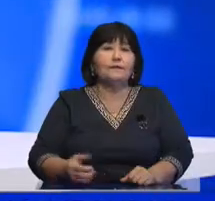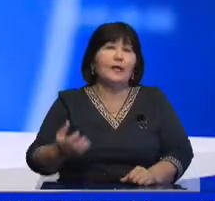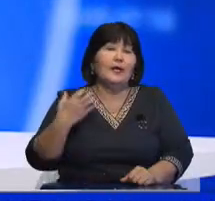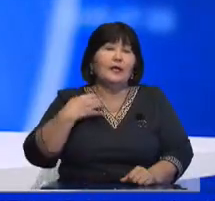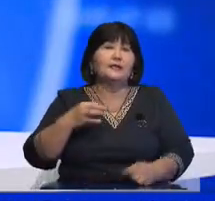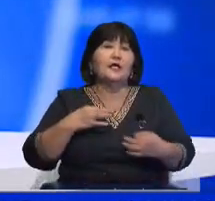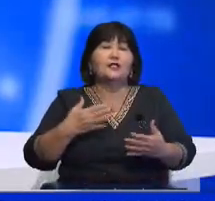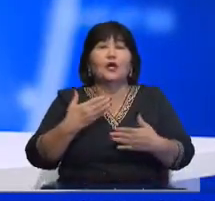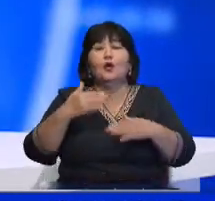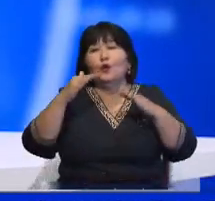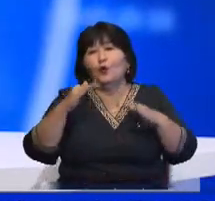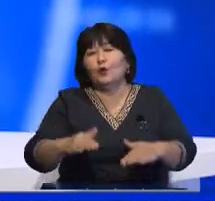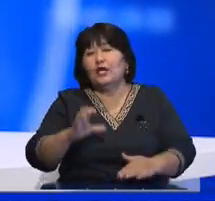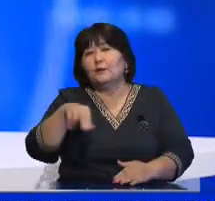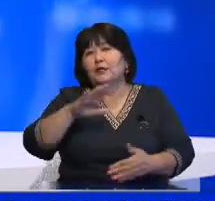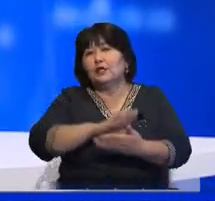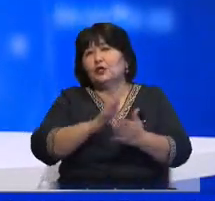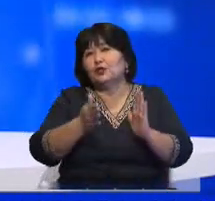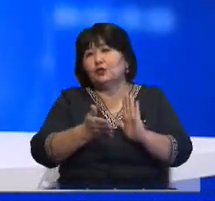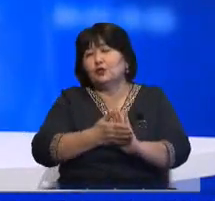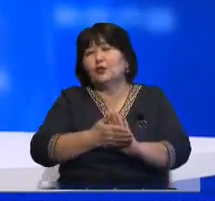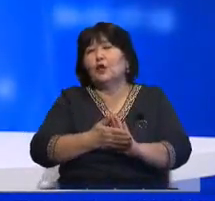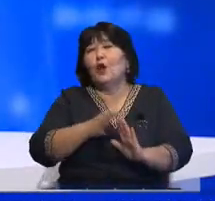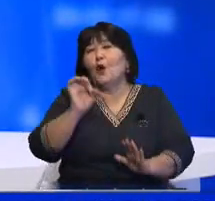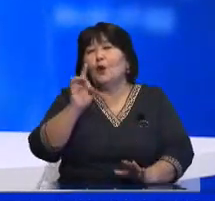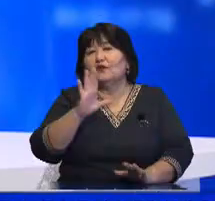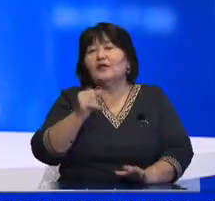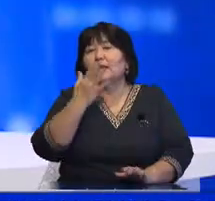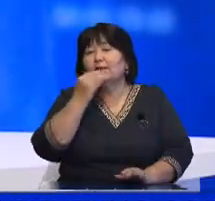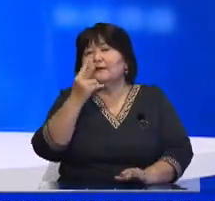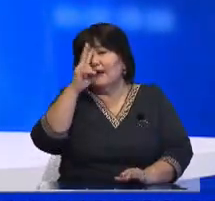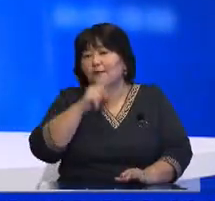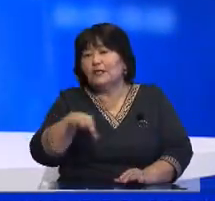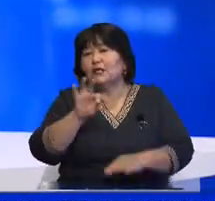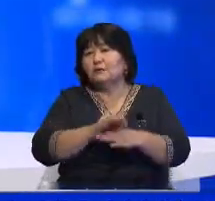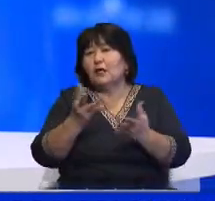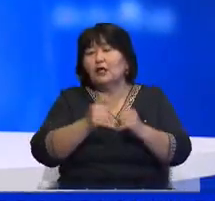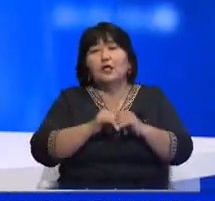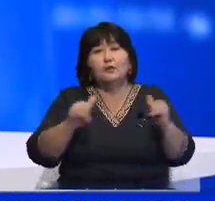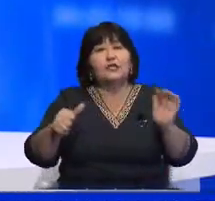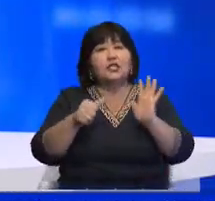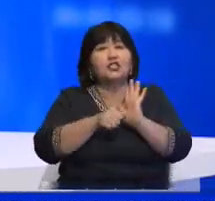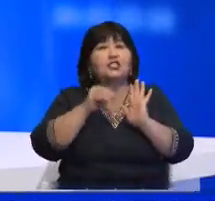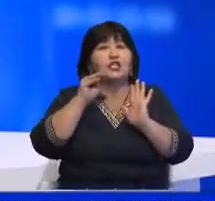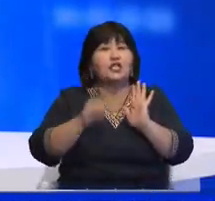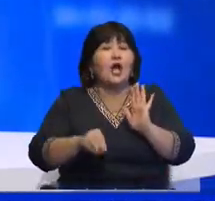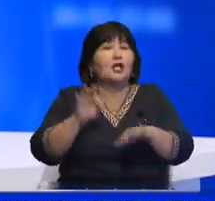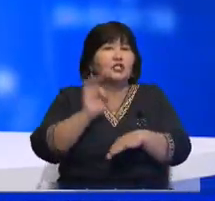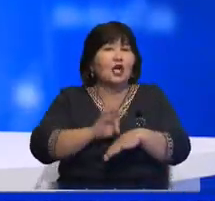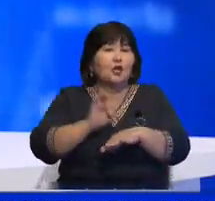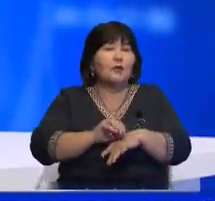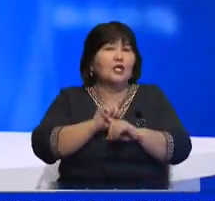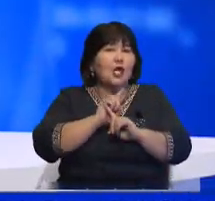Кызылорде отмечается ухудшение эпидситуации по ОРВИ и гриппу. За последние два месяца число больных превысило 6 тысяч.